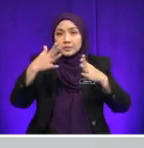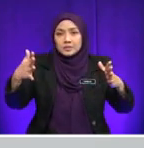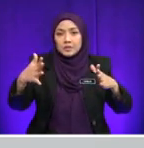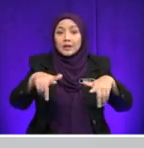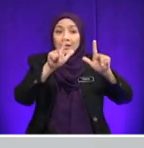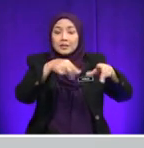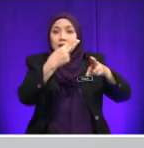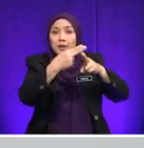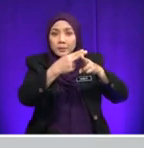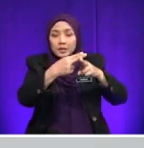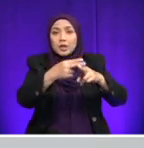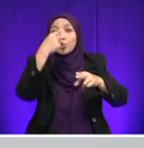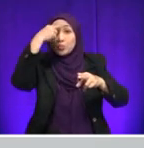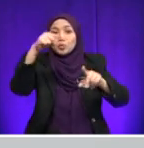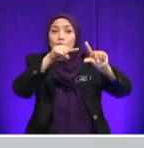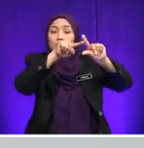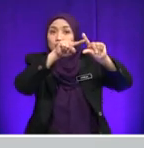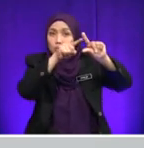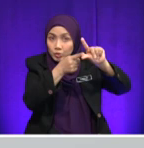menunjukkan dia adalah sudut